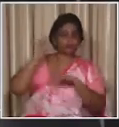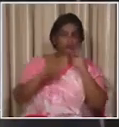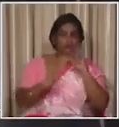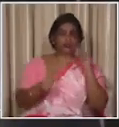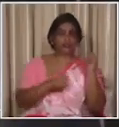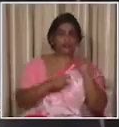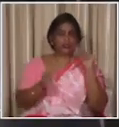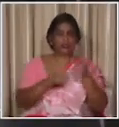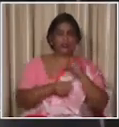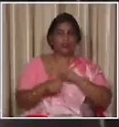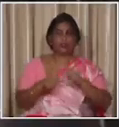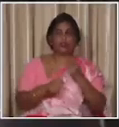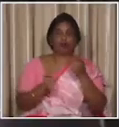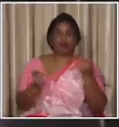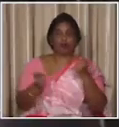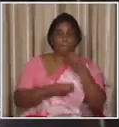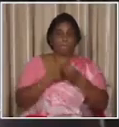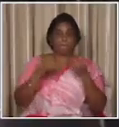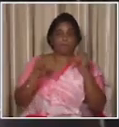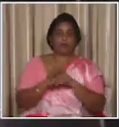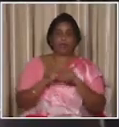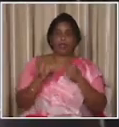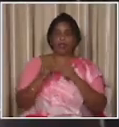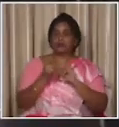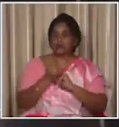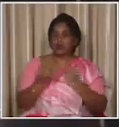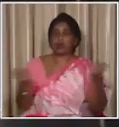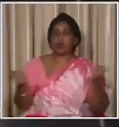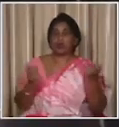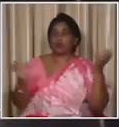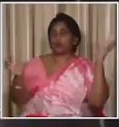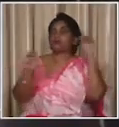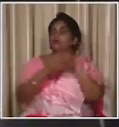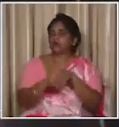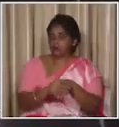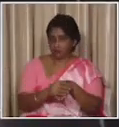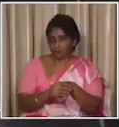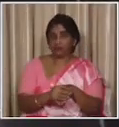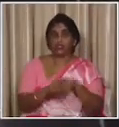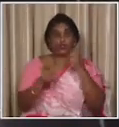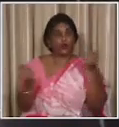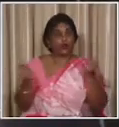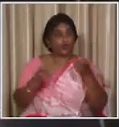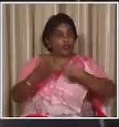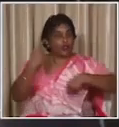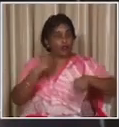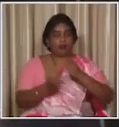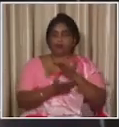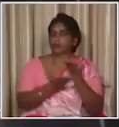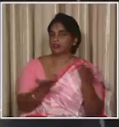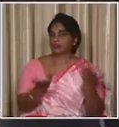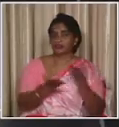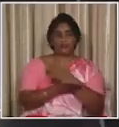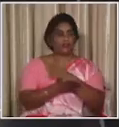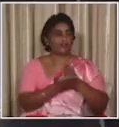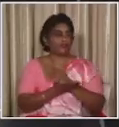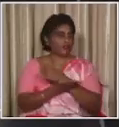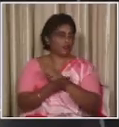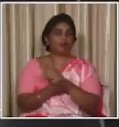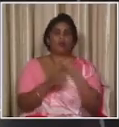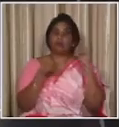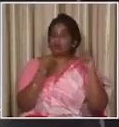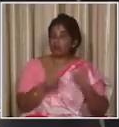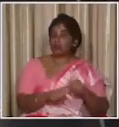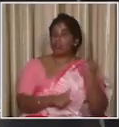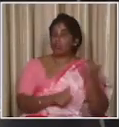ගත්ත ක්‍රිකට් ආයතන. ඊට පස්සේ තමයි මේකට මුදලාලි ලාවේ. අලි සබ්‍රි ඇමතුමගල මුදලාලි ටිකක් මේකට ආවා. ඒ මුදලාල්ලා කොටස් බෙදාගෙන